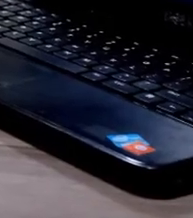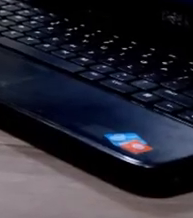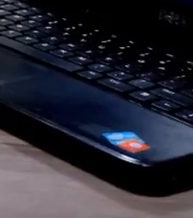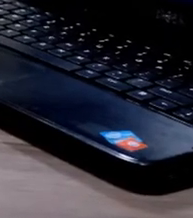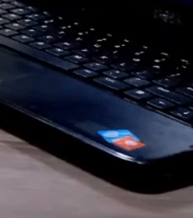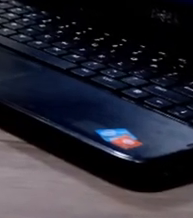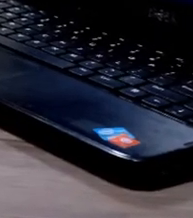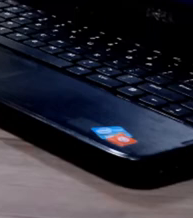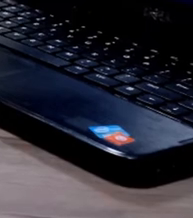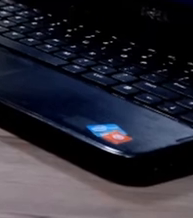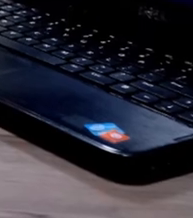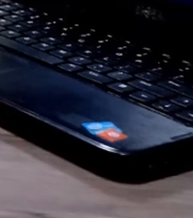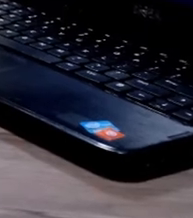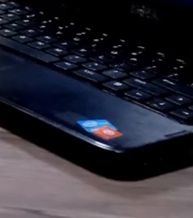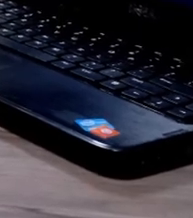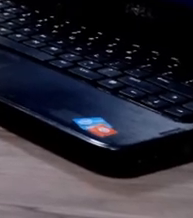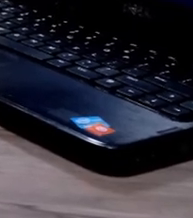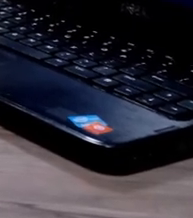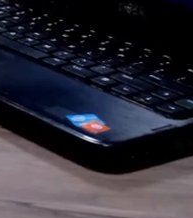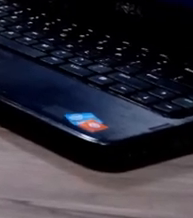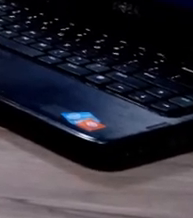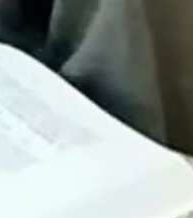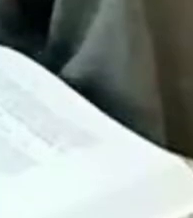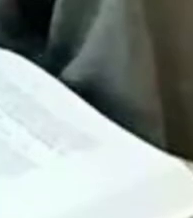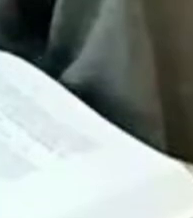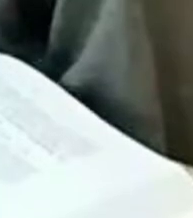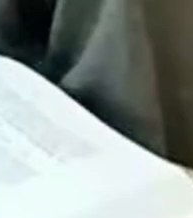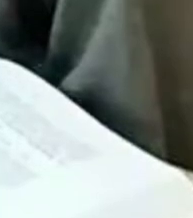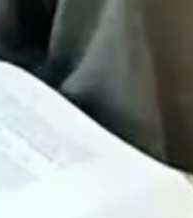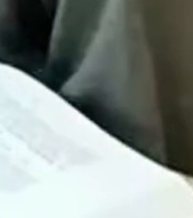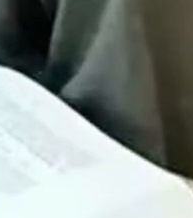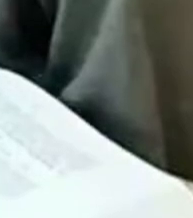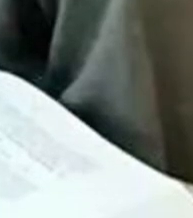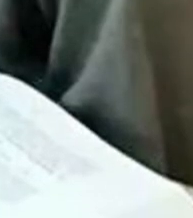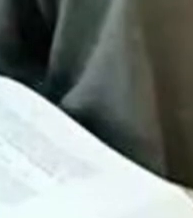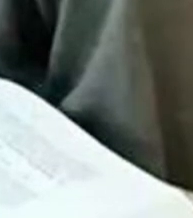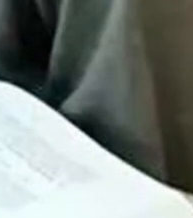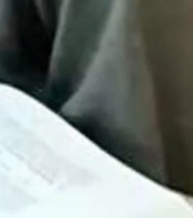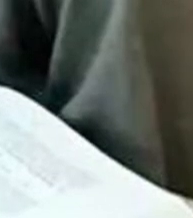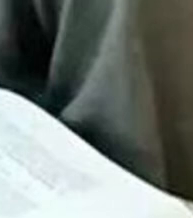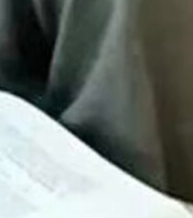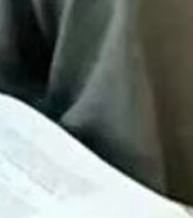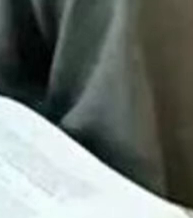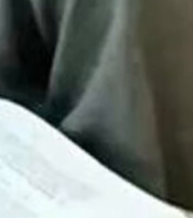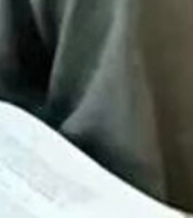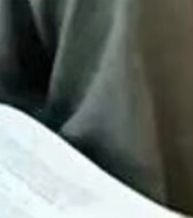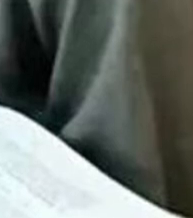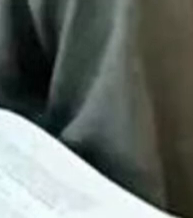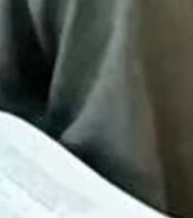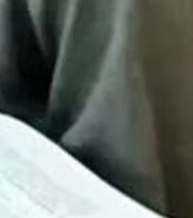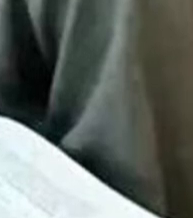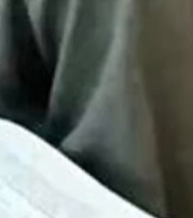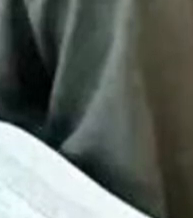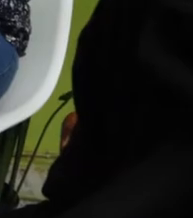am cranioplasty awam telah membuat penjadwalan smule kalender akademik masing-masing dan